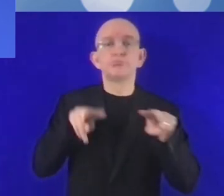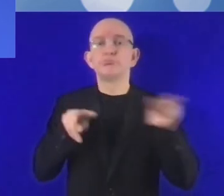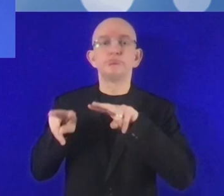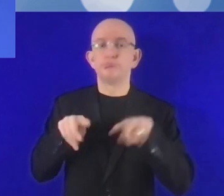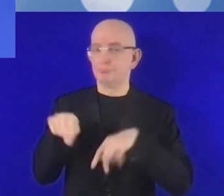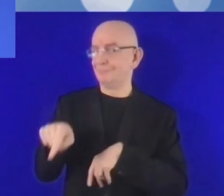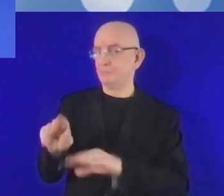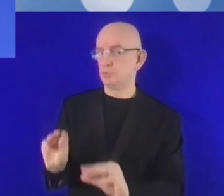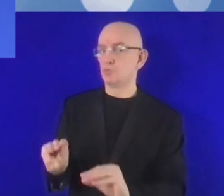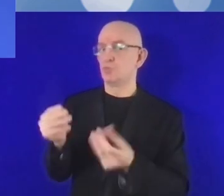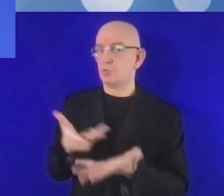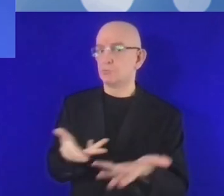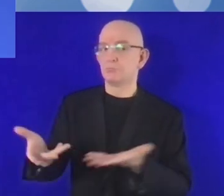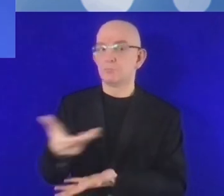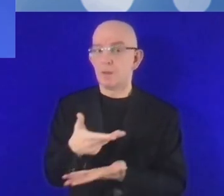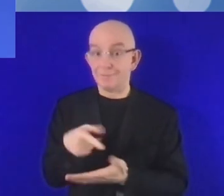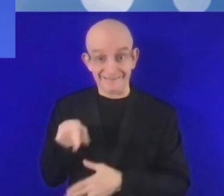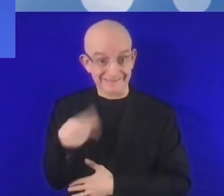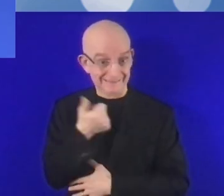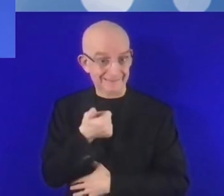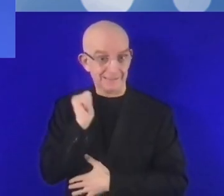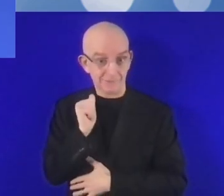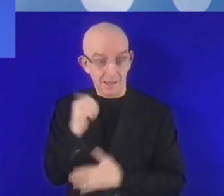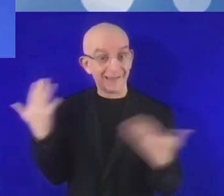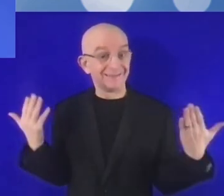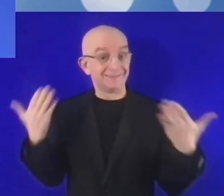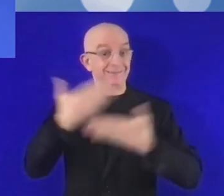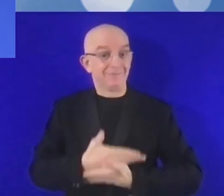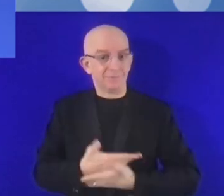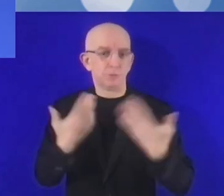концертом в зале Носпра. Очень много